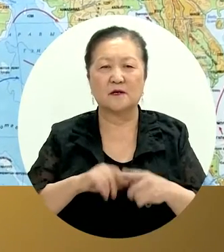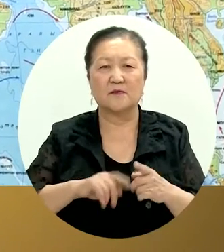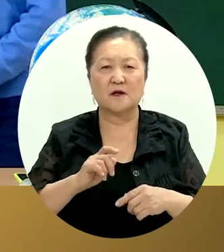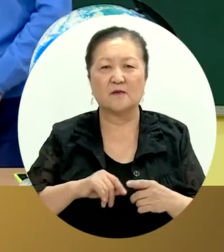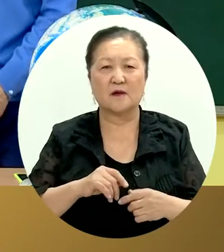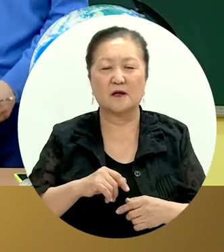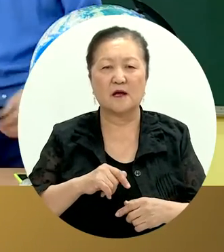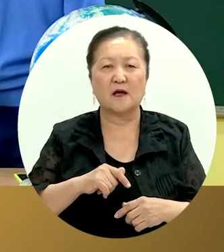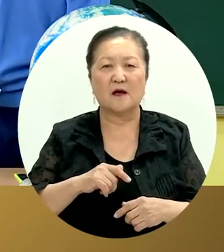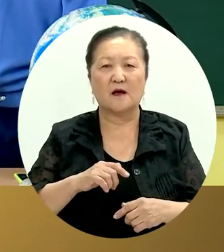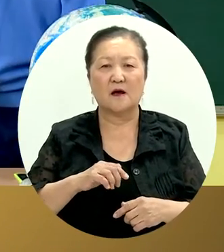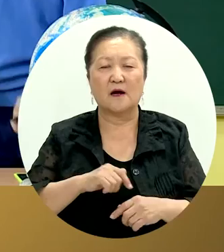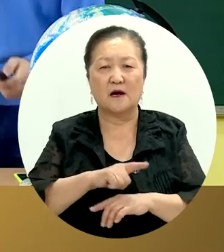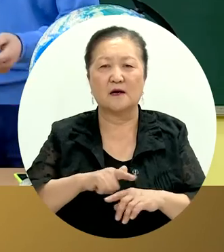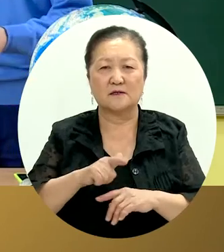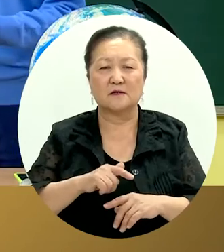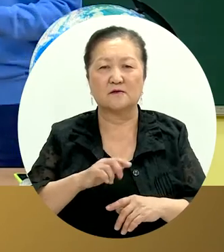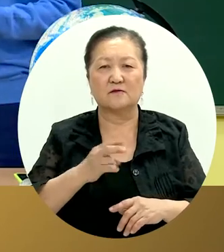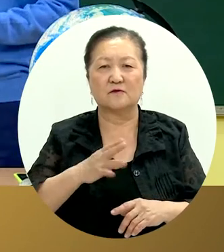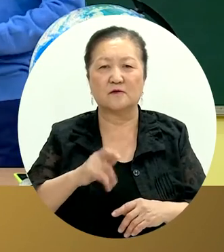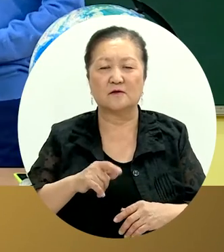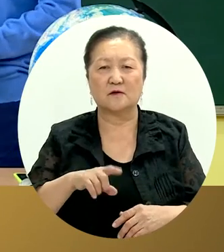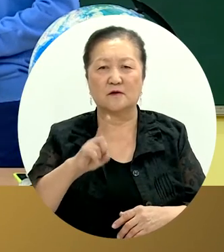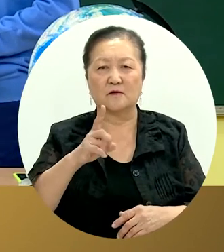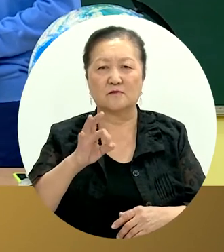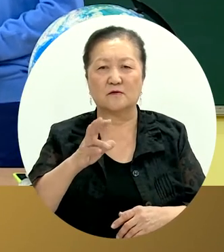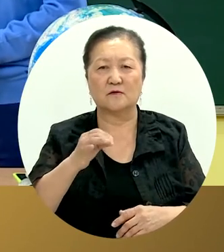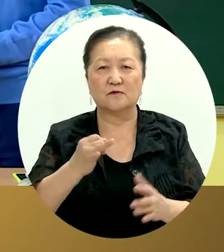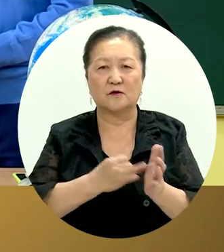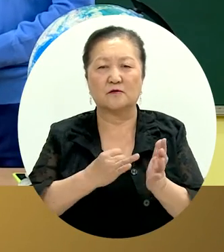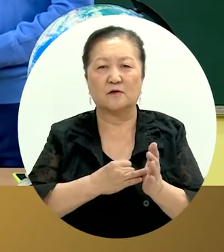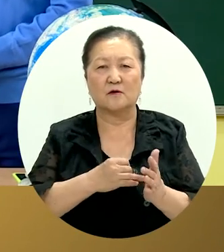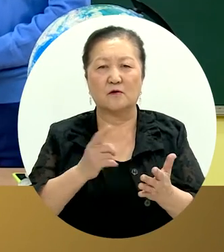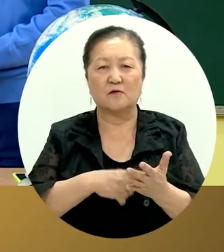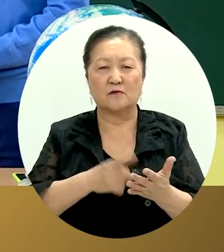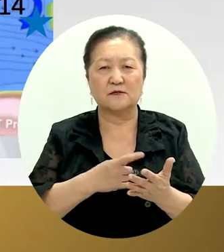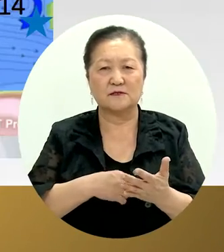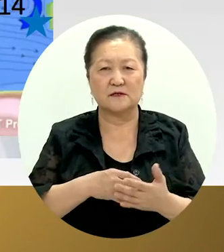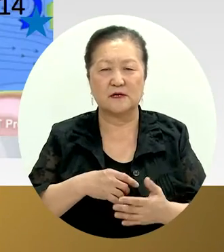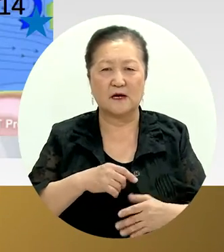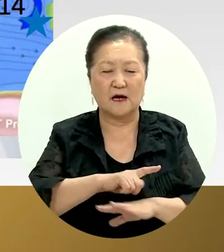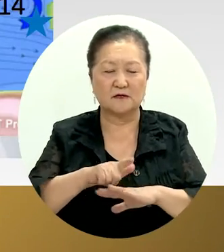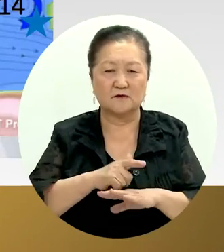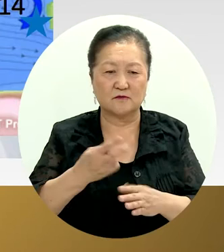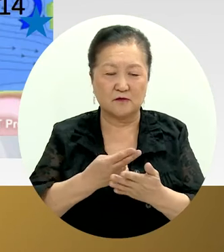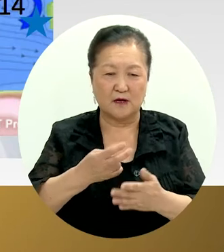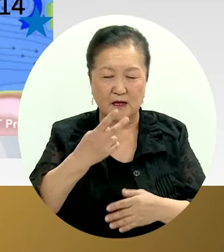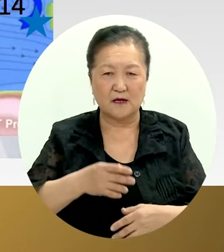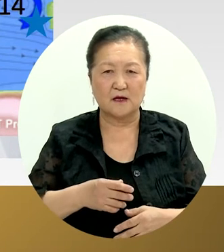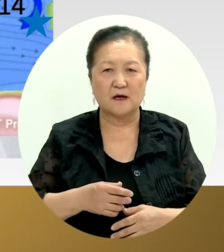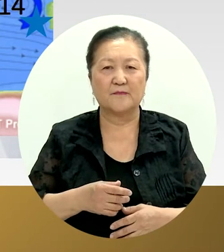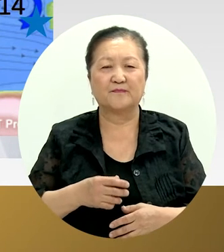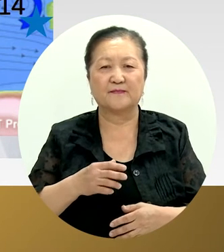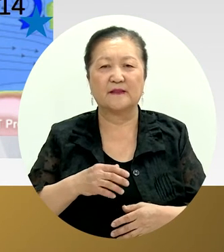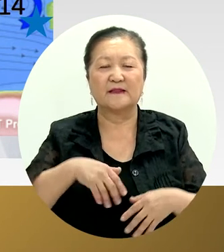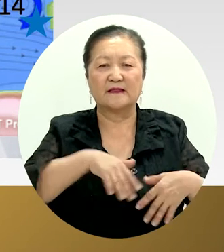өгөөч. За тэгэлгүй яах вэ? А сурагчд маань сурагчийн 107-р удасны газар зургийг хараарай. За энэ дээр далаан урсгалуудыг тоогоор тэмдэглэе